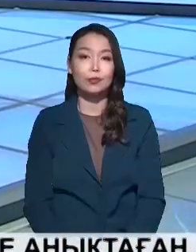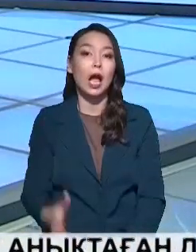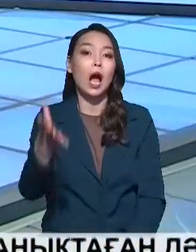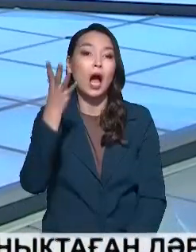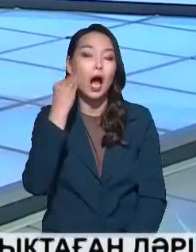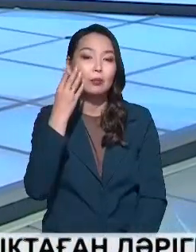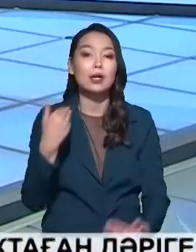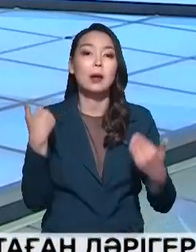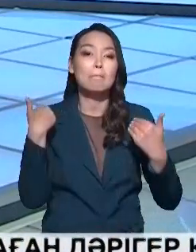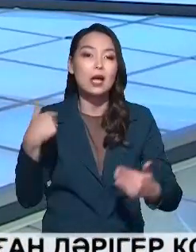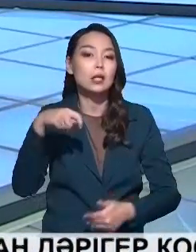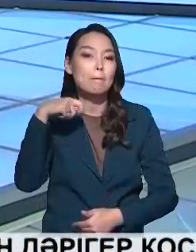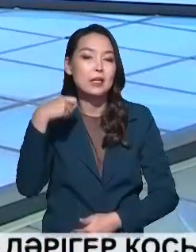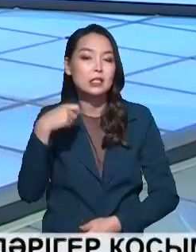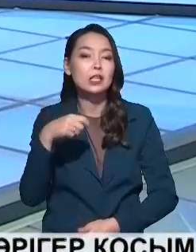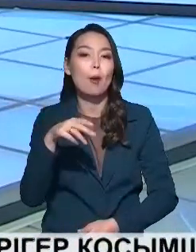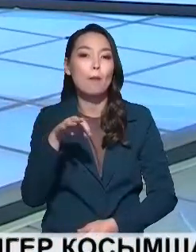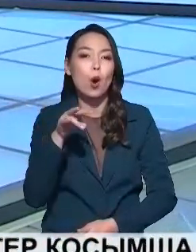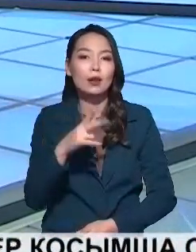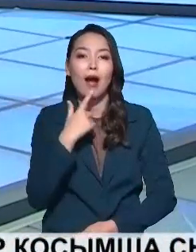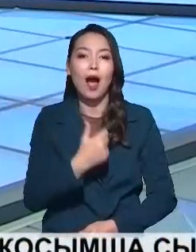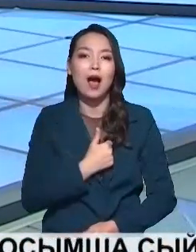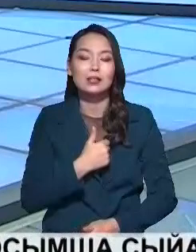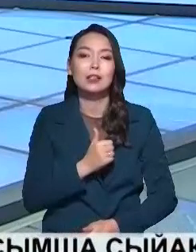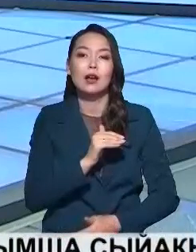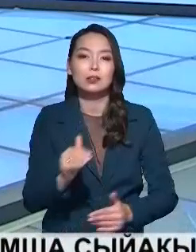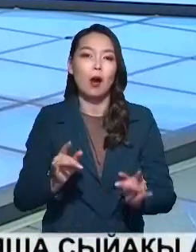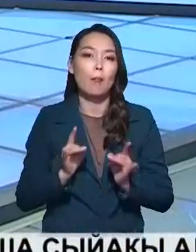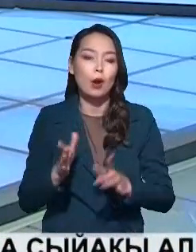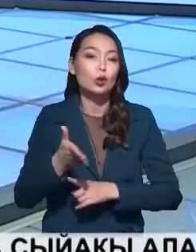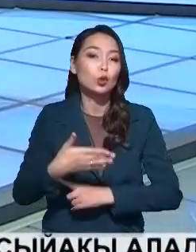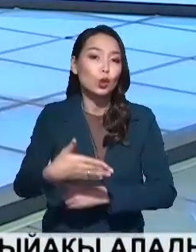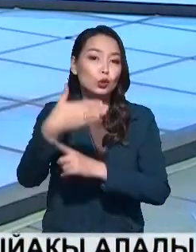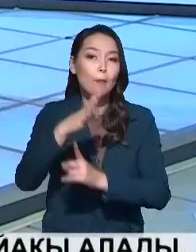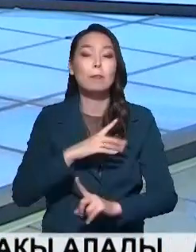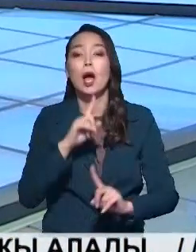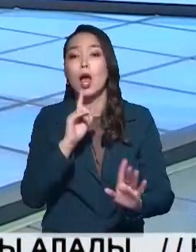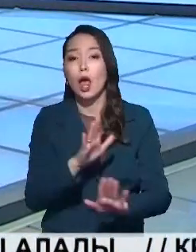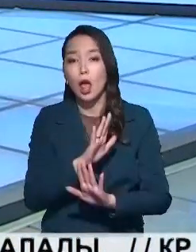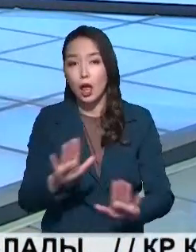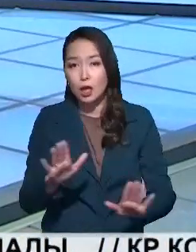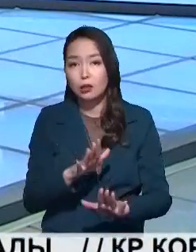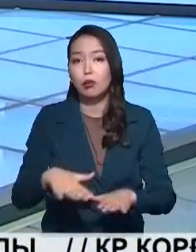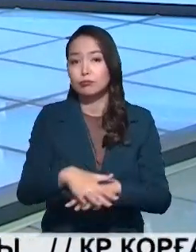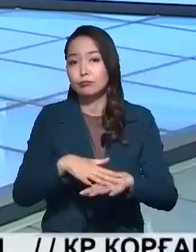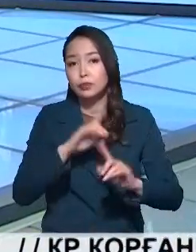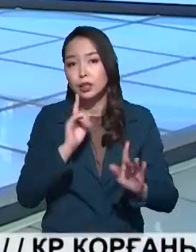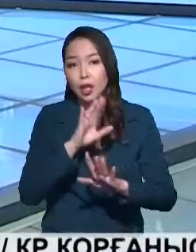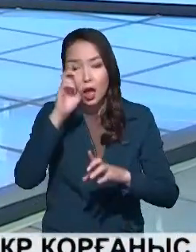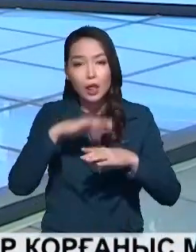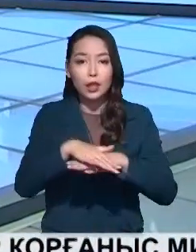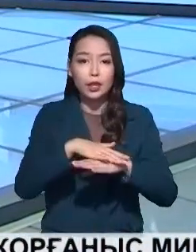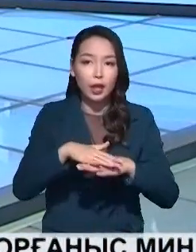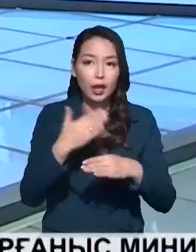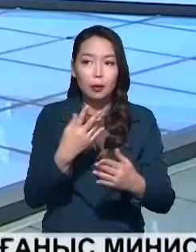Алматыда да Батыр президенттік полкының әскерилері салтанатты түрде ту көтерді. Әнұранды жұрт жаппай шырқап, елдігіміздің